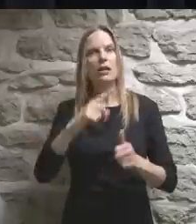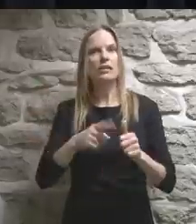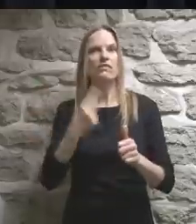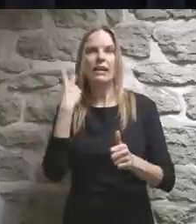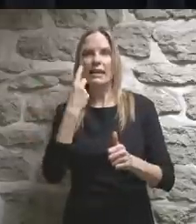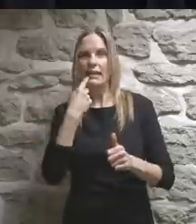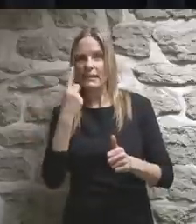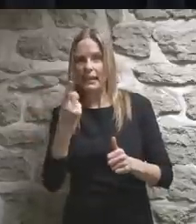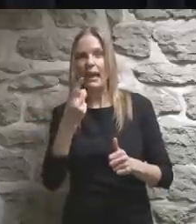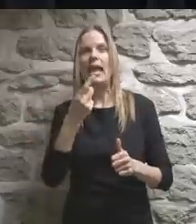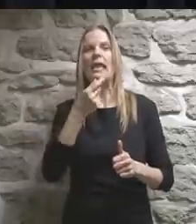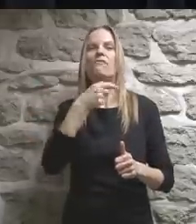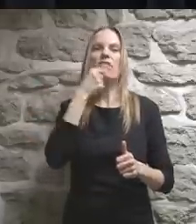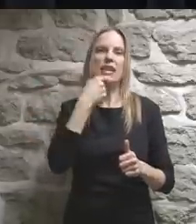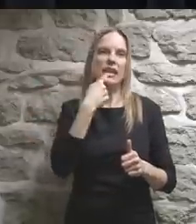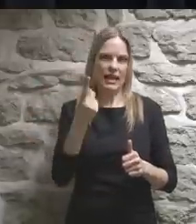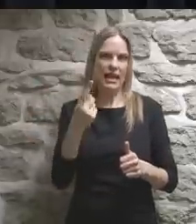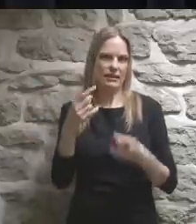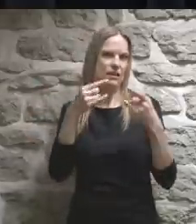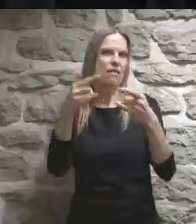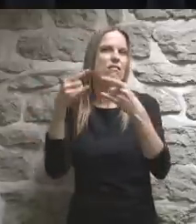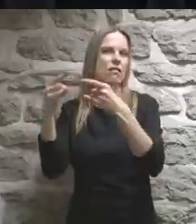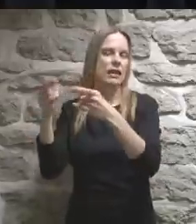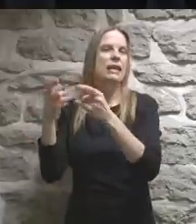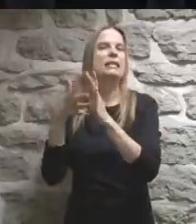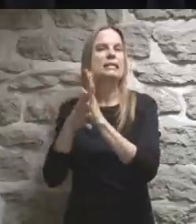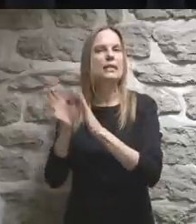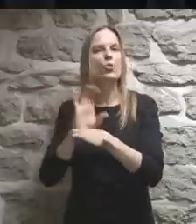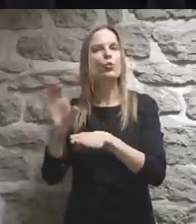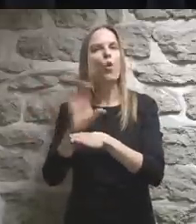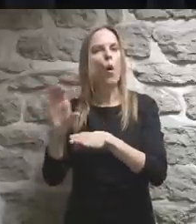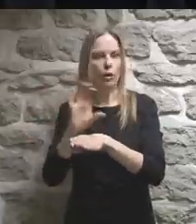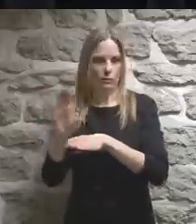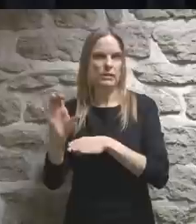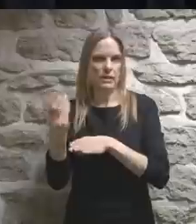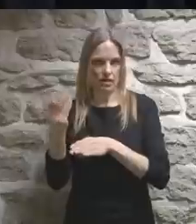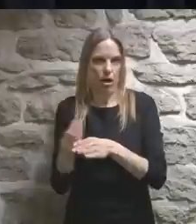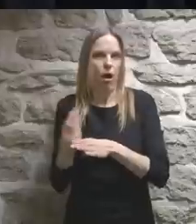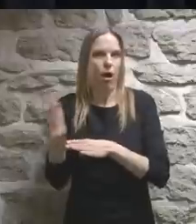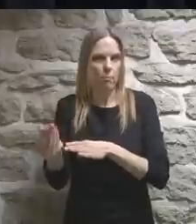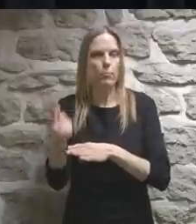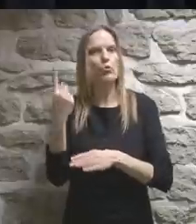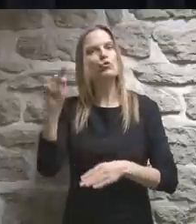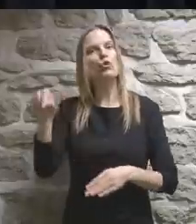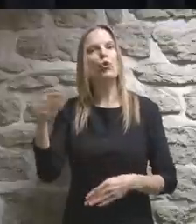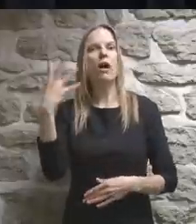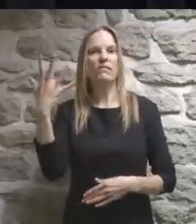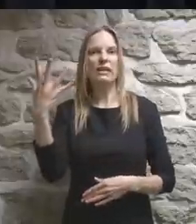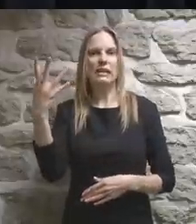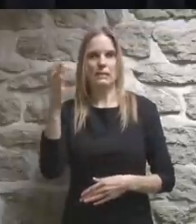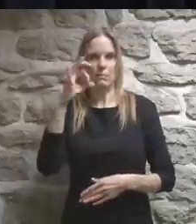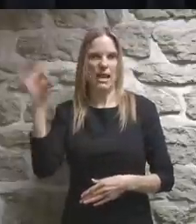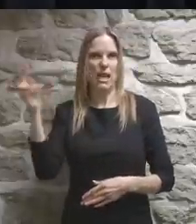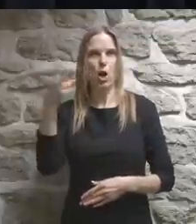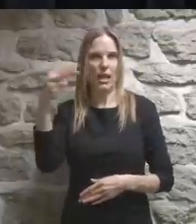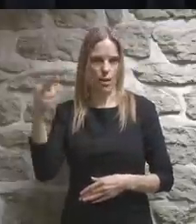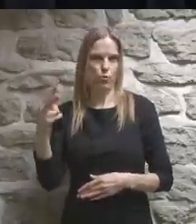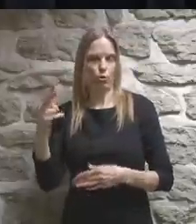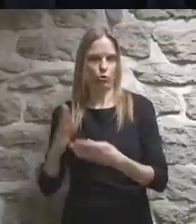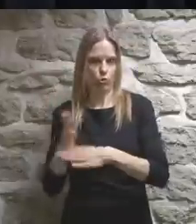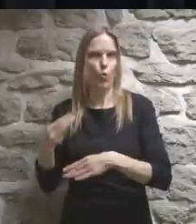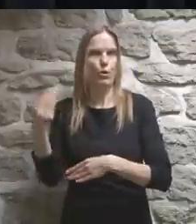inglise venekeelsete kanalite sisutootmise tugevdamiseks summa siis 1,5 miljonit eurot